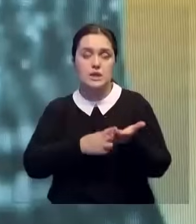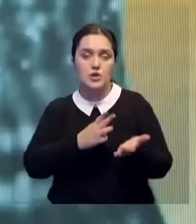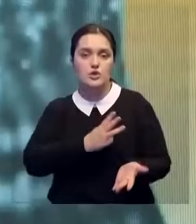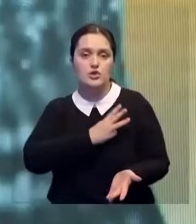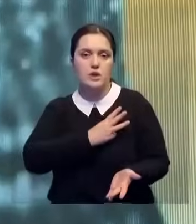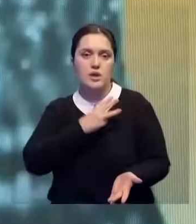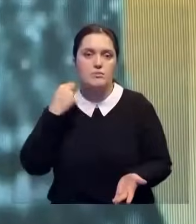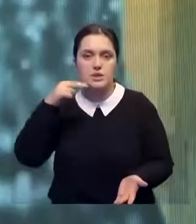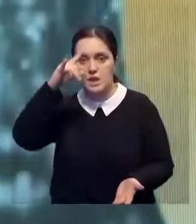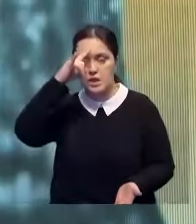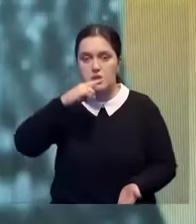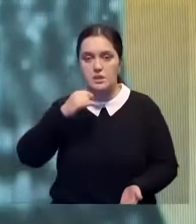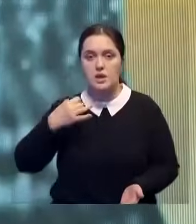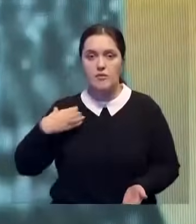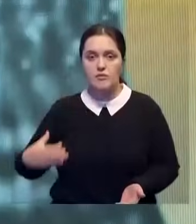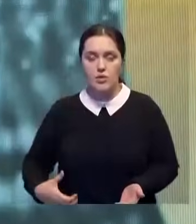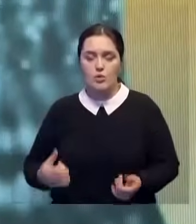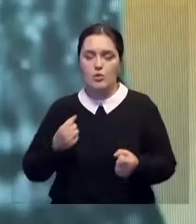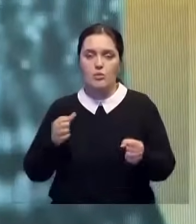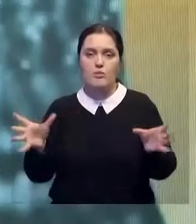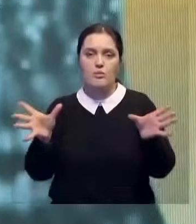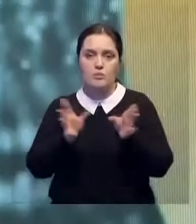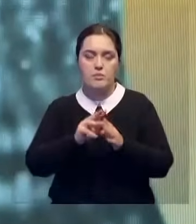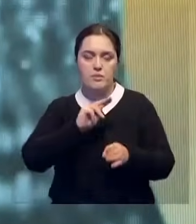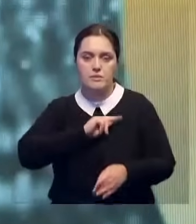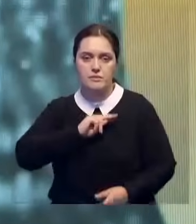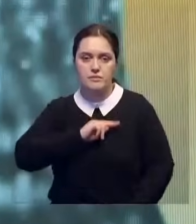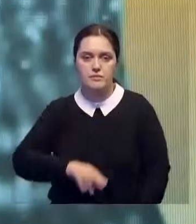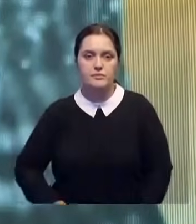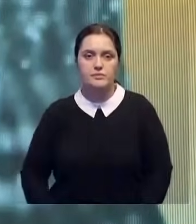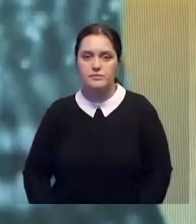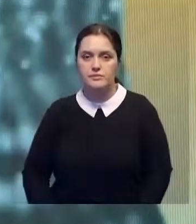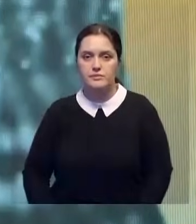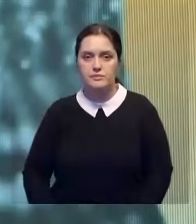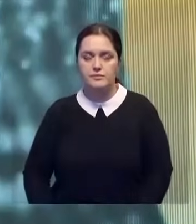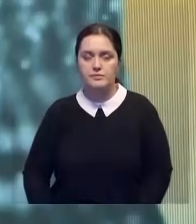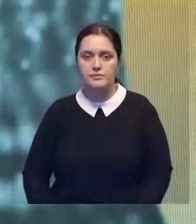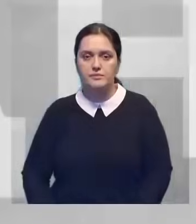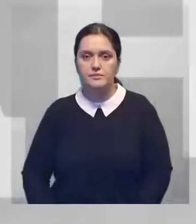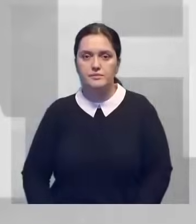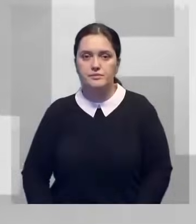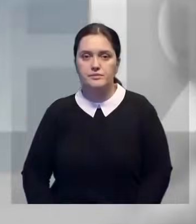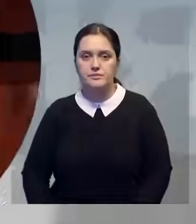раз доказывает желание президентов Казахстана и Франции укрепить сотрудничество.